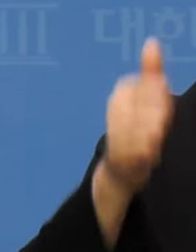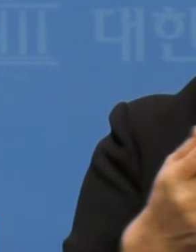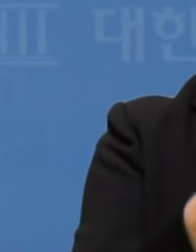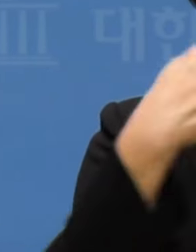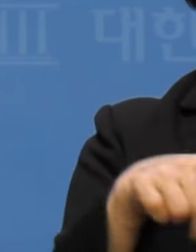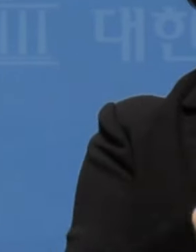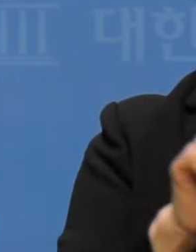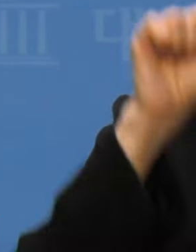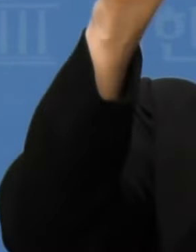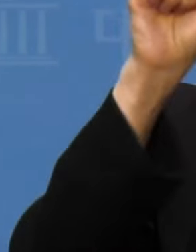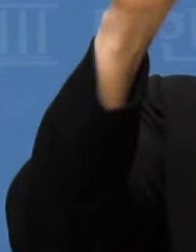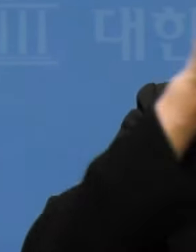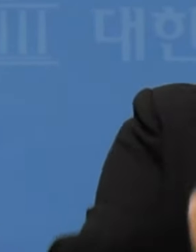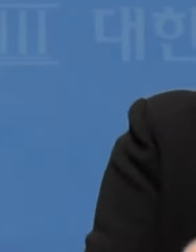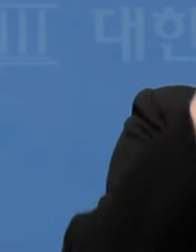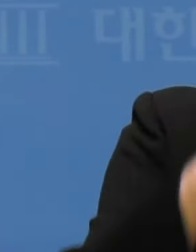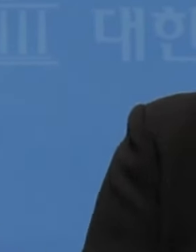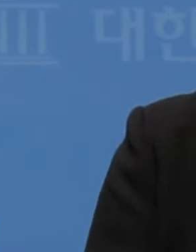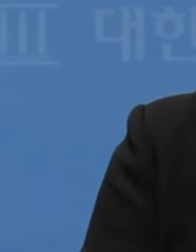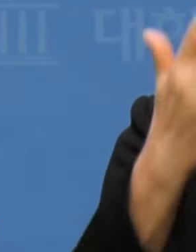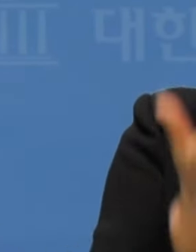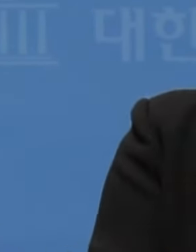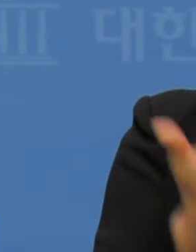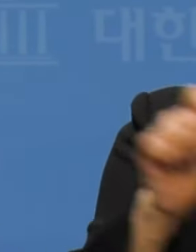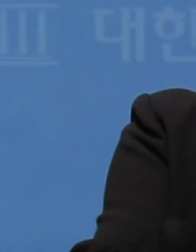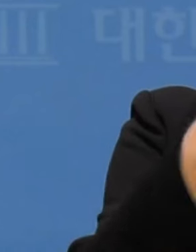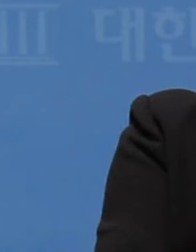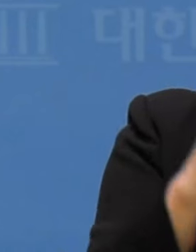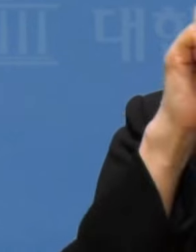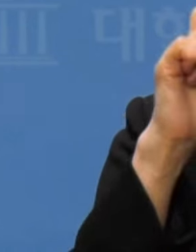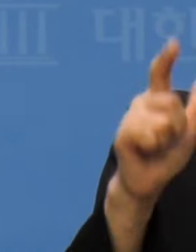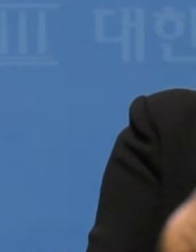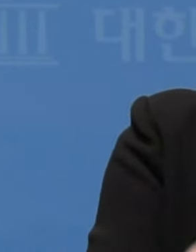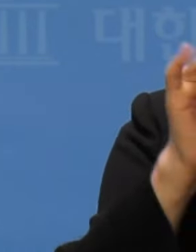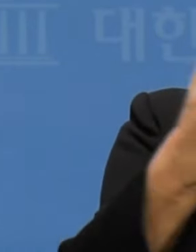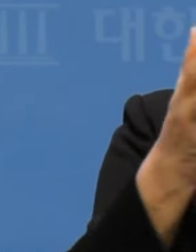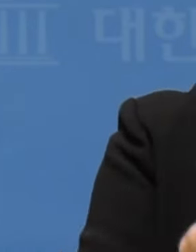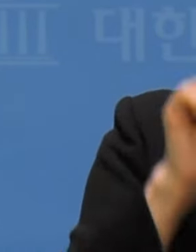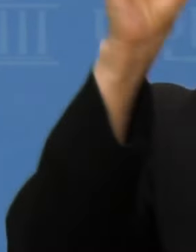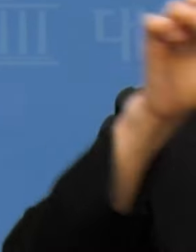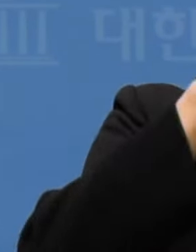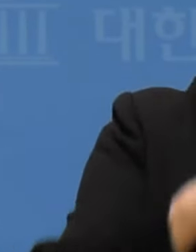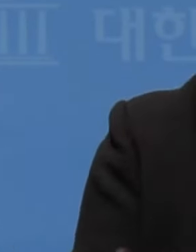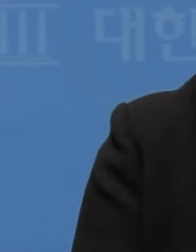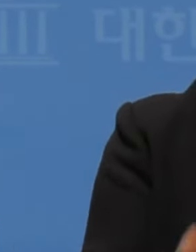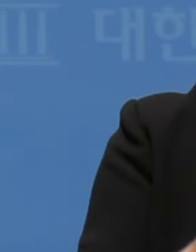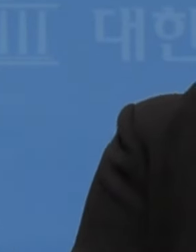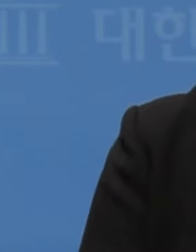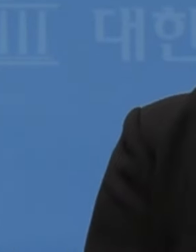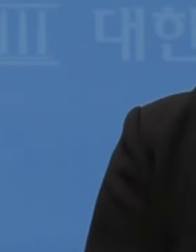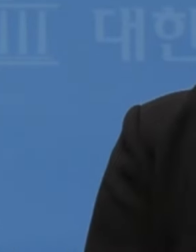탄핵을 외치는 시위가 매주 이어지고 있고 이태원 참사 특별법을 공표하라는 시민단체 시위가 절정에 이르고 있습니다.